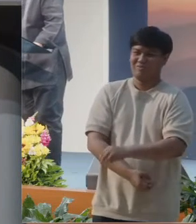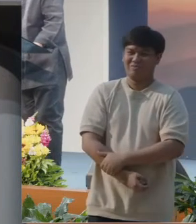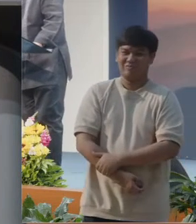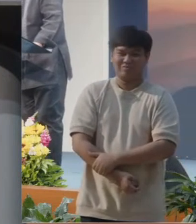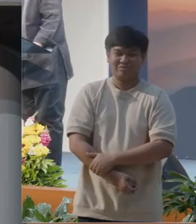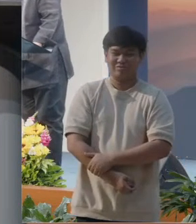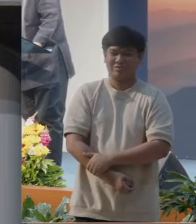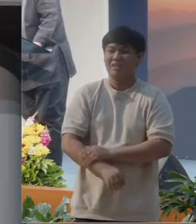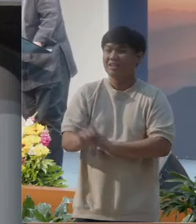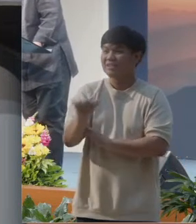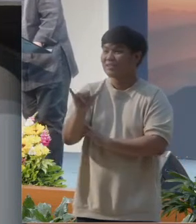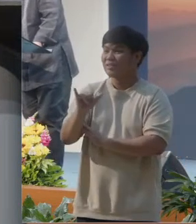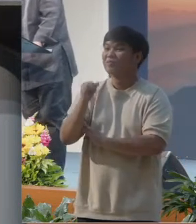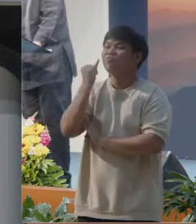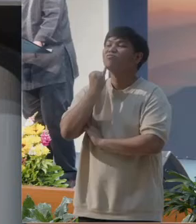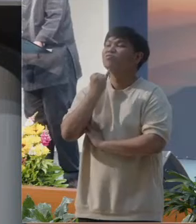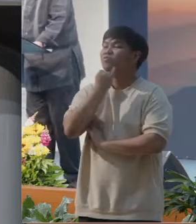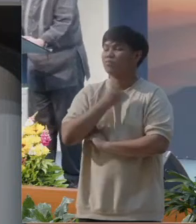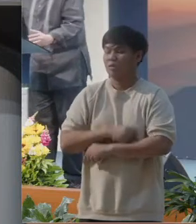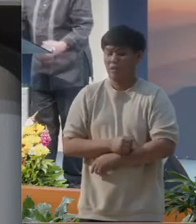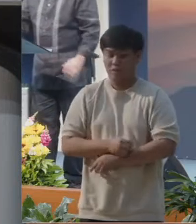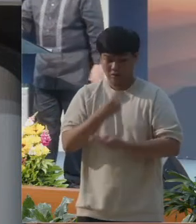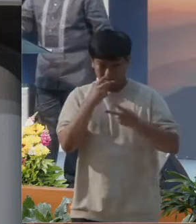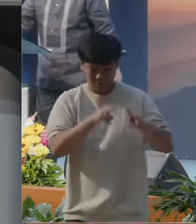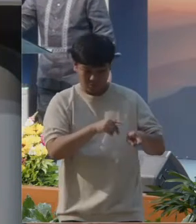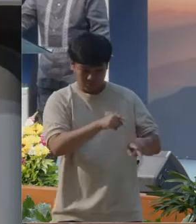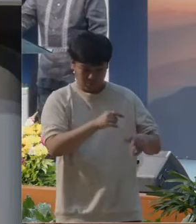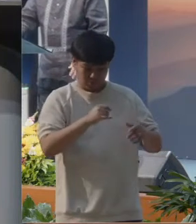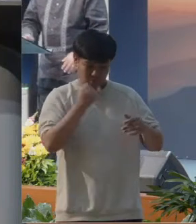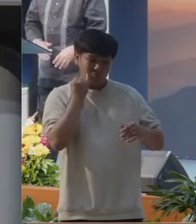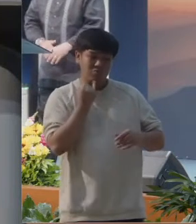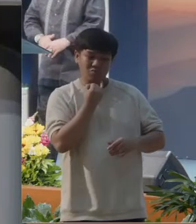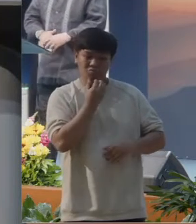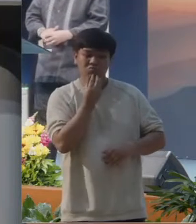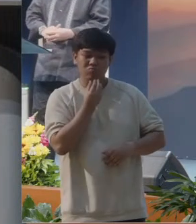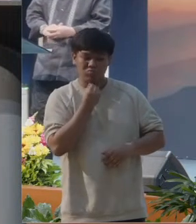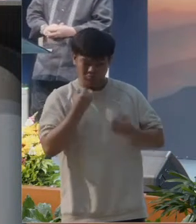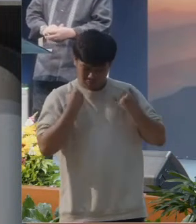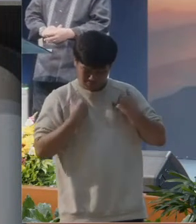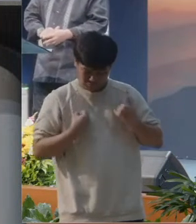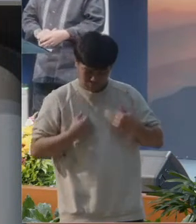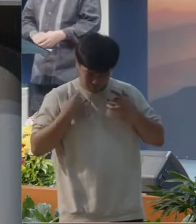din po ang nangyari sa Israel. Ayaw po niya. Kaya napaka-importante ng